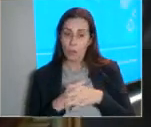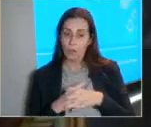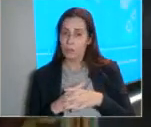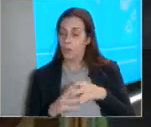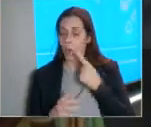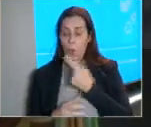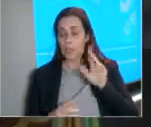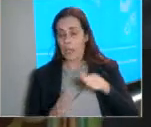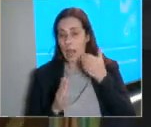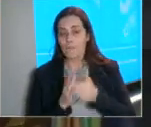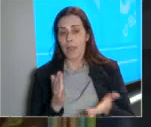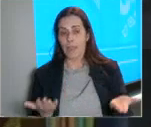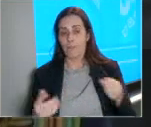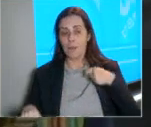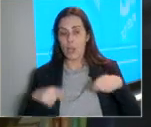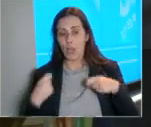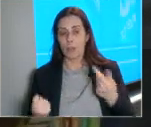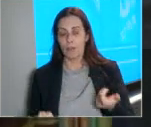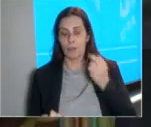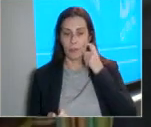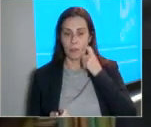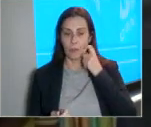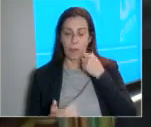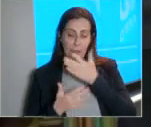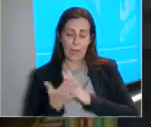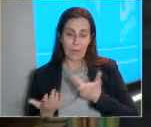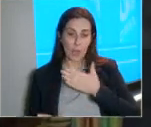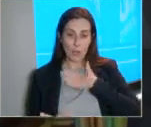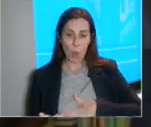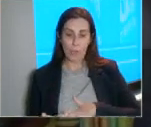כל צד יצטרך להתפשר על חלק